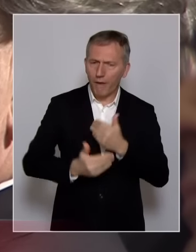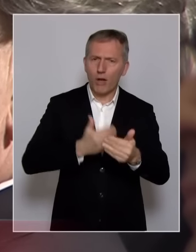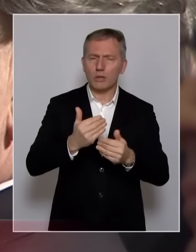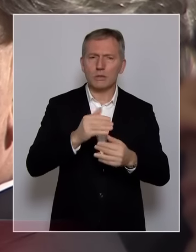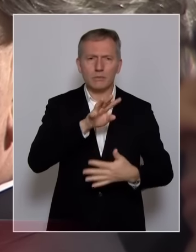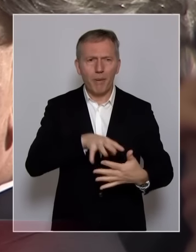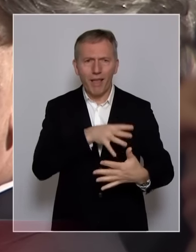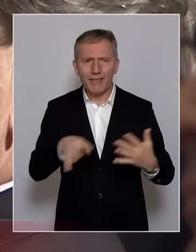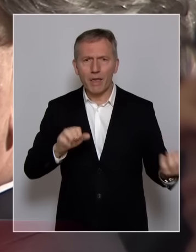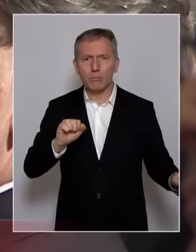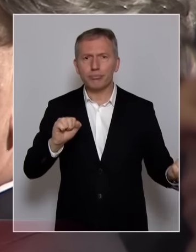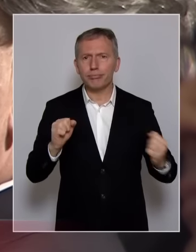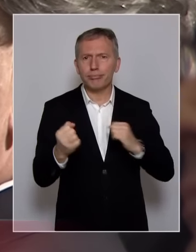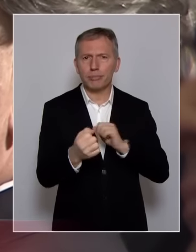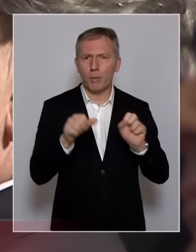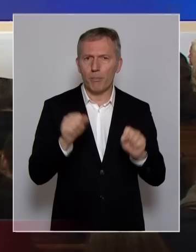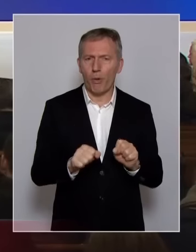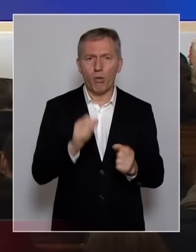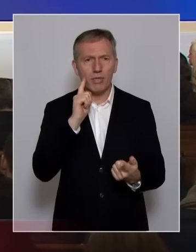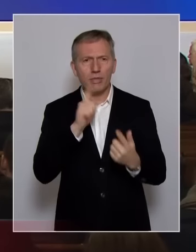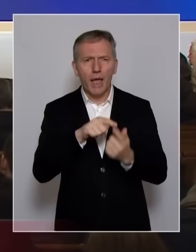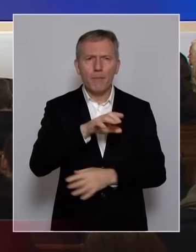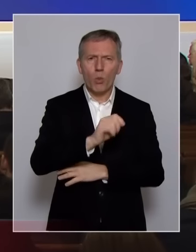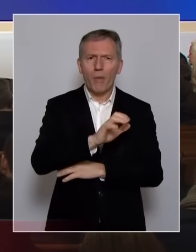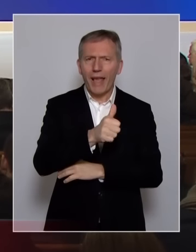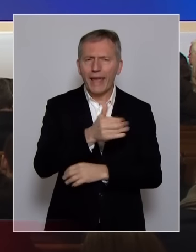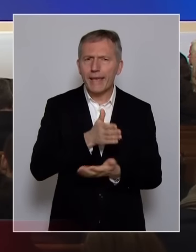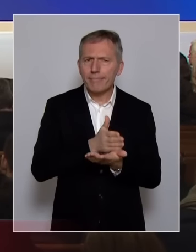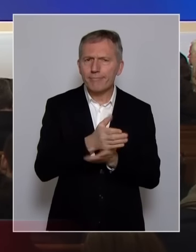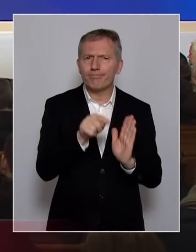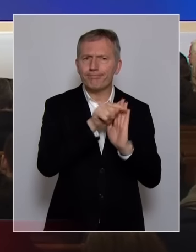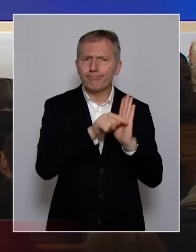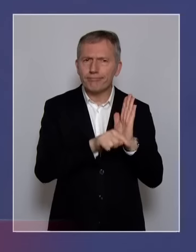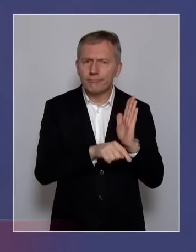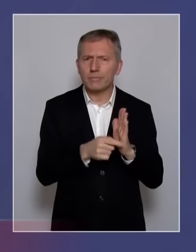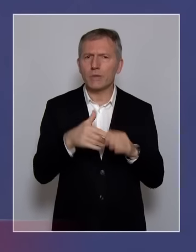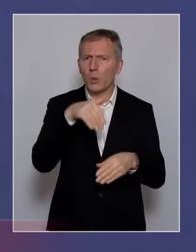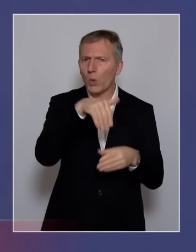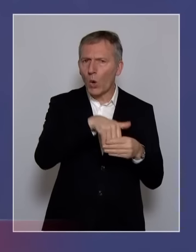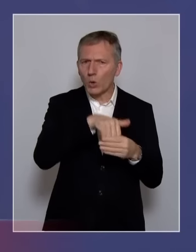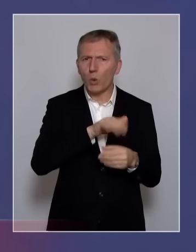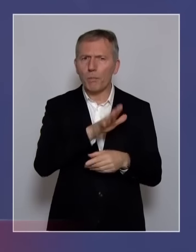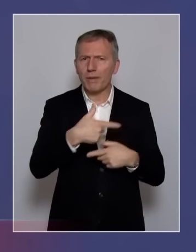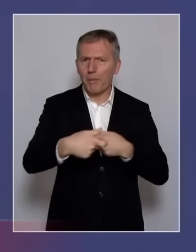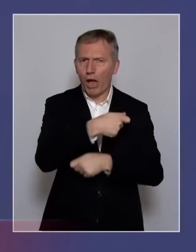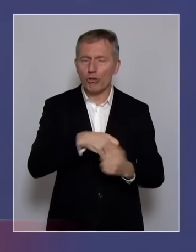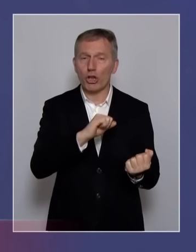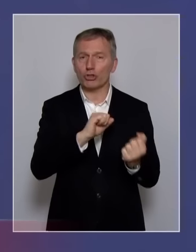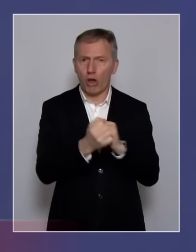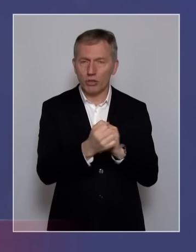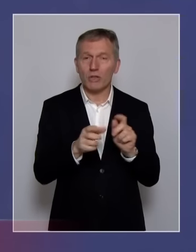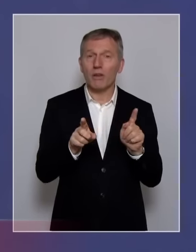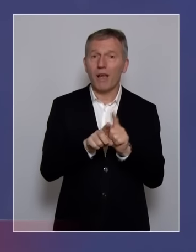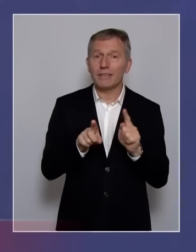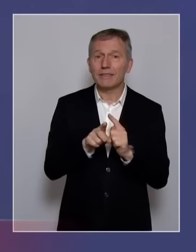Et en prenant des directives sur le numérique qui permettent de réguler à la fois le contenu et le marché, et en